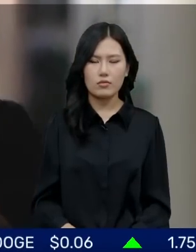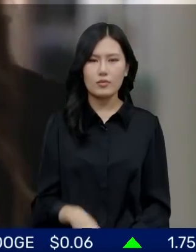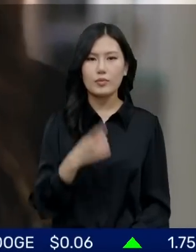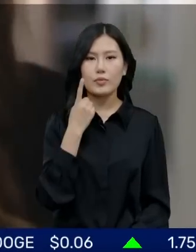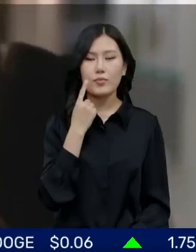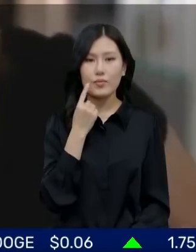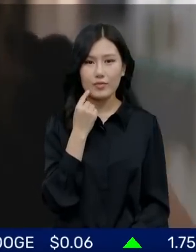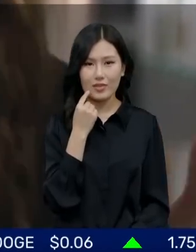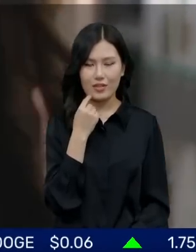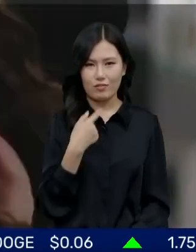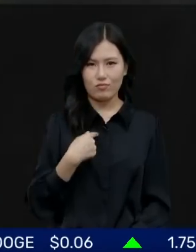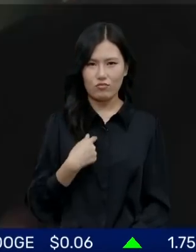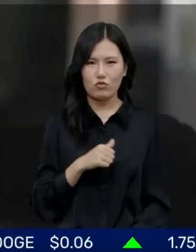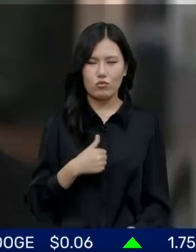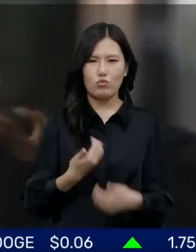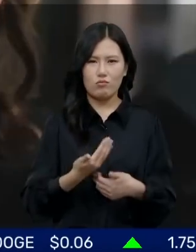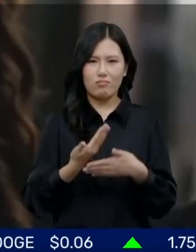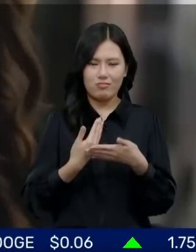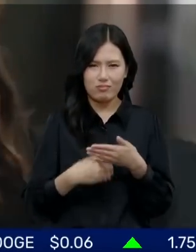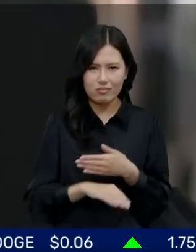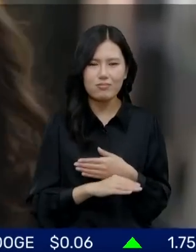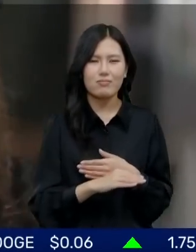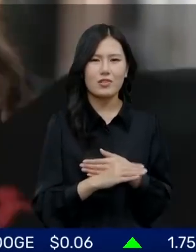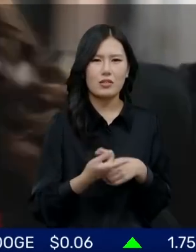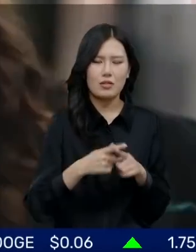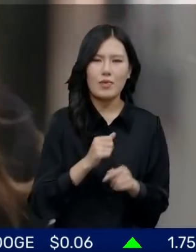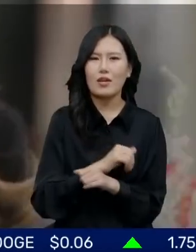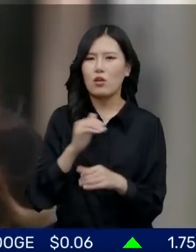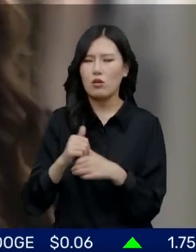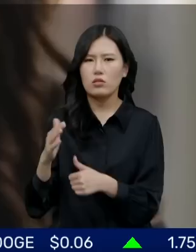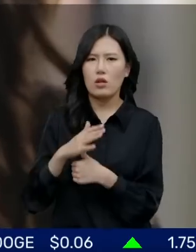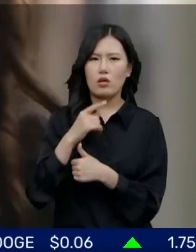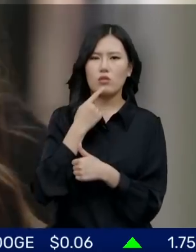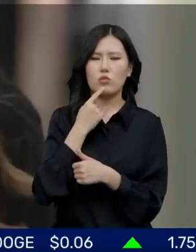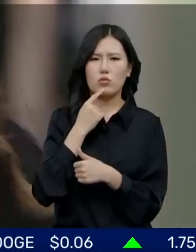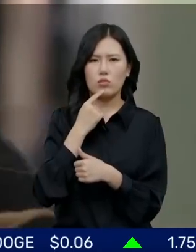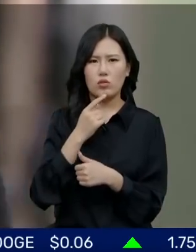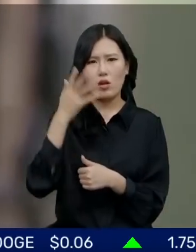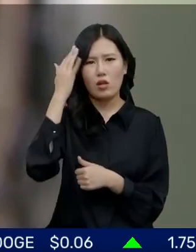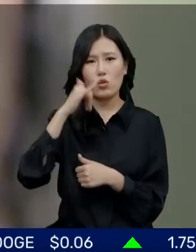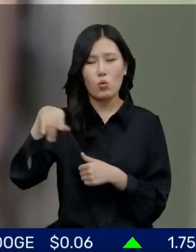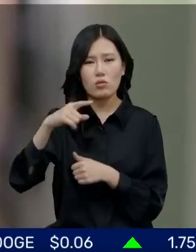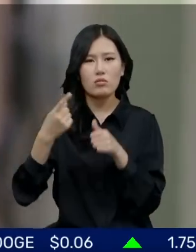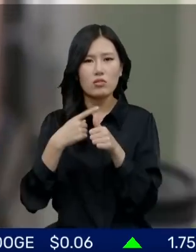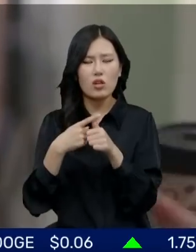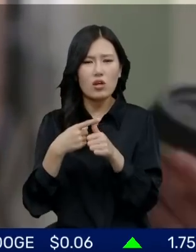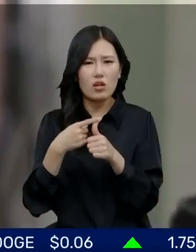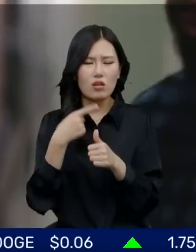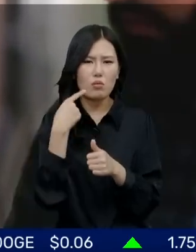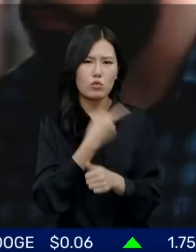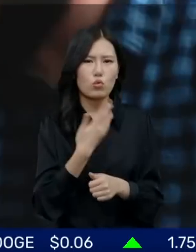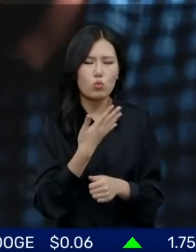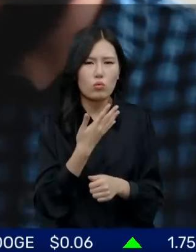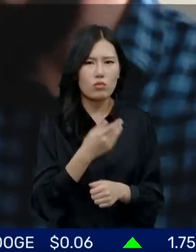Эмэгтэй хүн хүүхэд гаргасныхаа төлөө ажлын байрны дарамт шахалттай тулгархыг олон улсад motherhood penalty буюу ээж болсныхоо төлөө